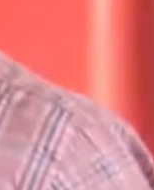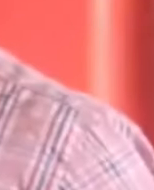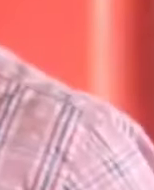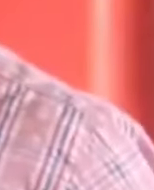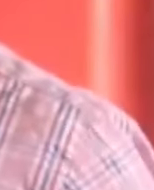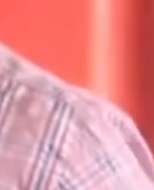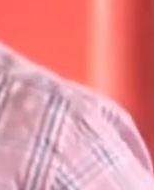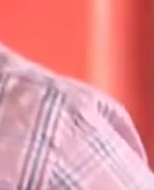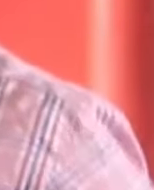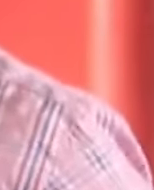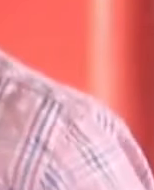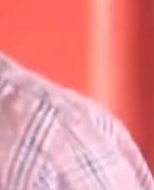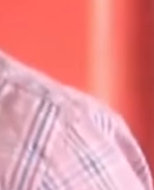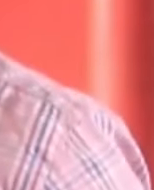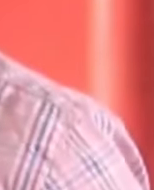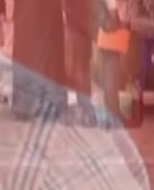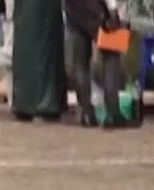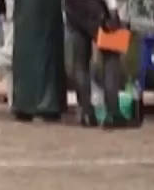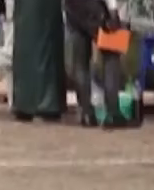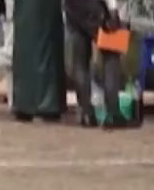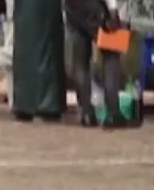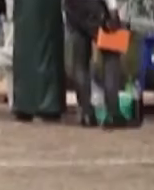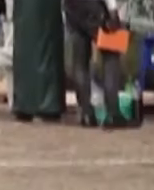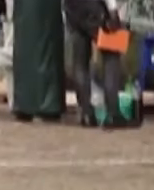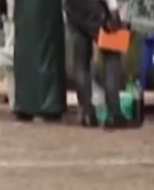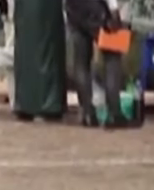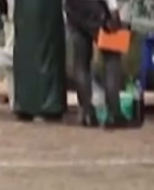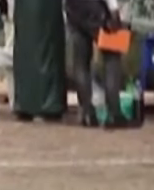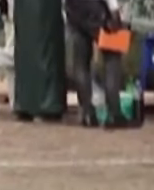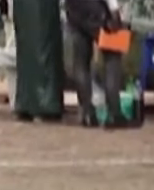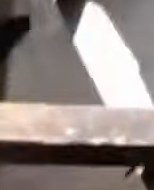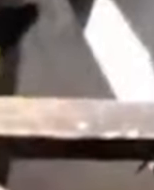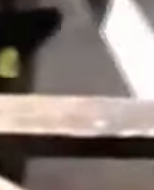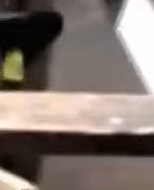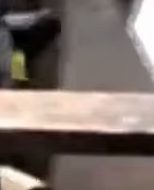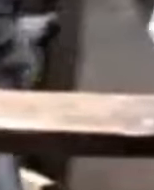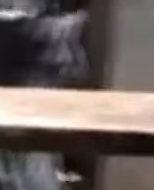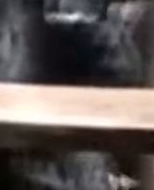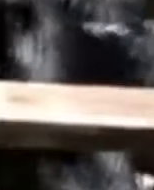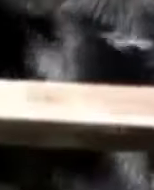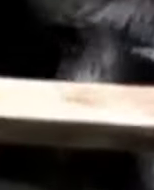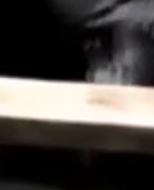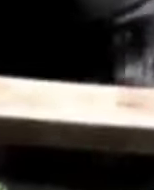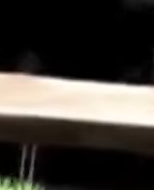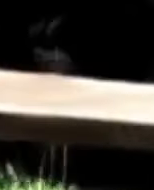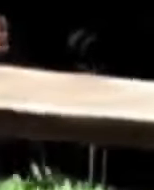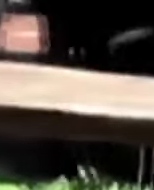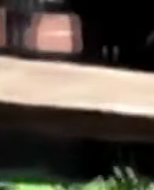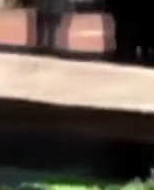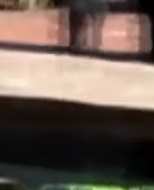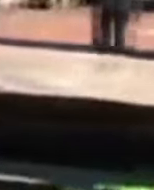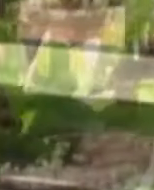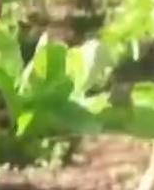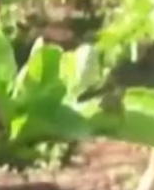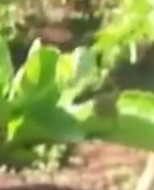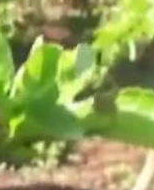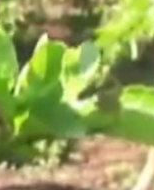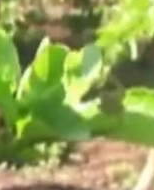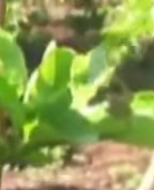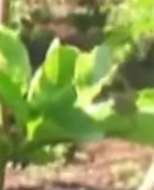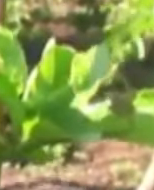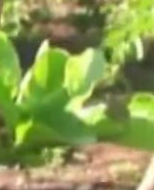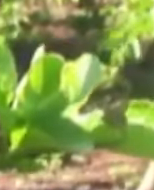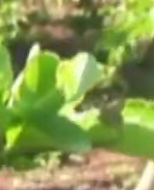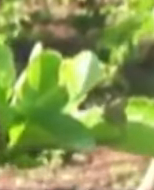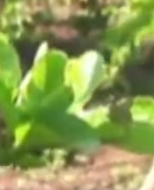Ngeri gye tusobola okutondawo omukwano wakati wa ffe n'enjusi. Enteekateeka z'omwoleso gwa harvest money 2023 ziri mu giya.